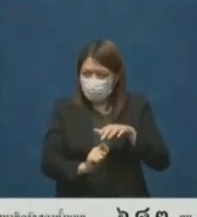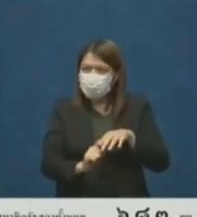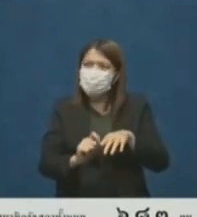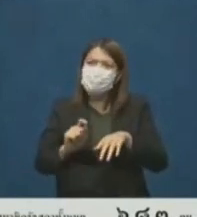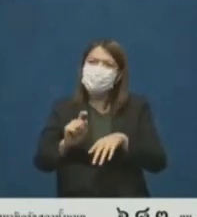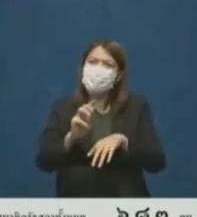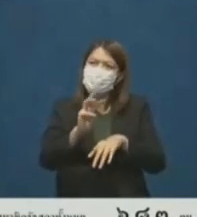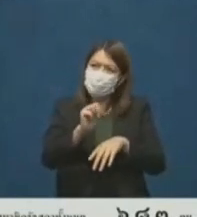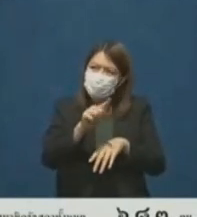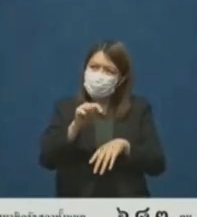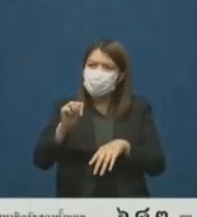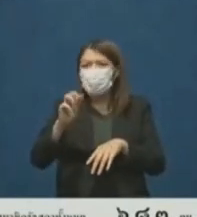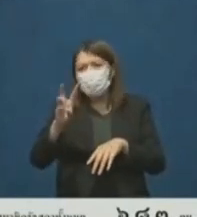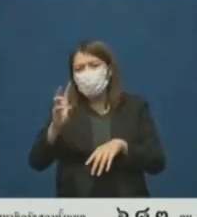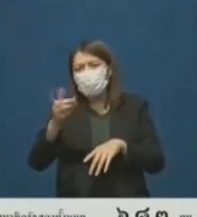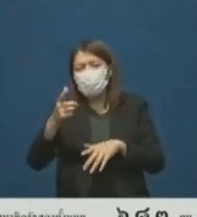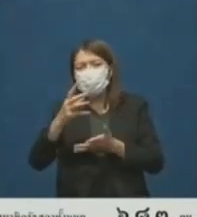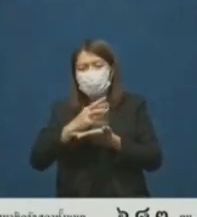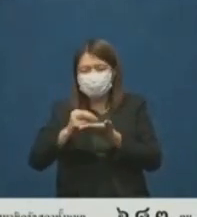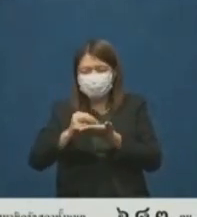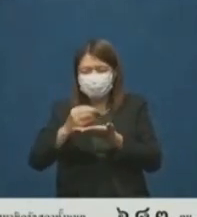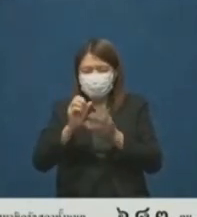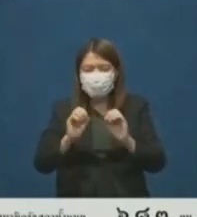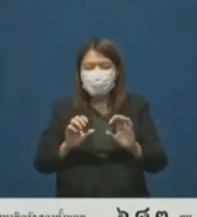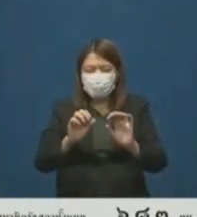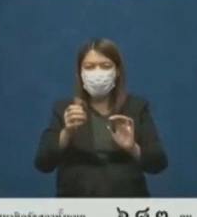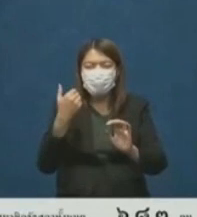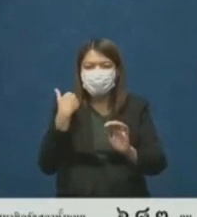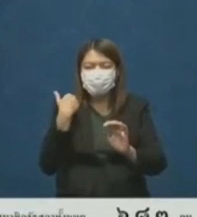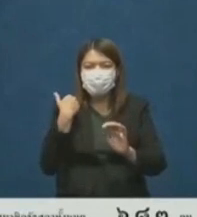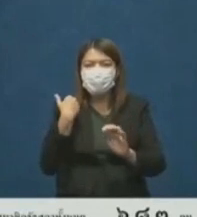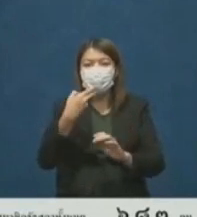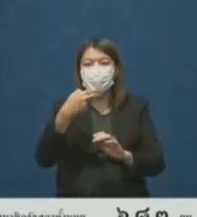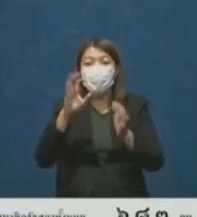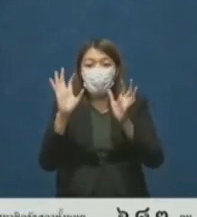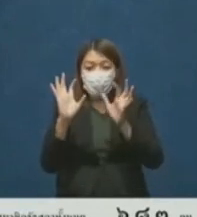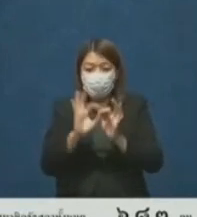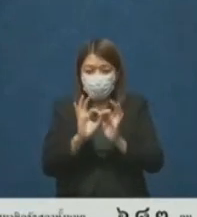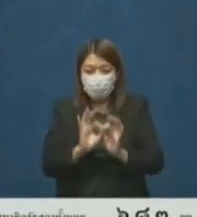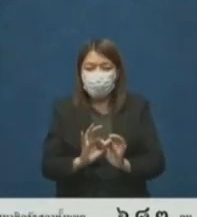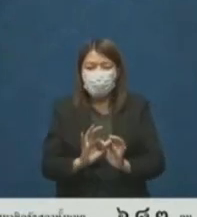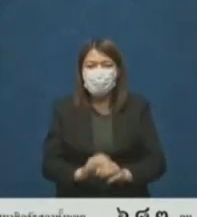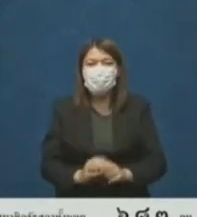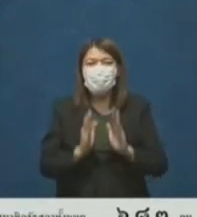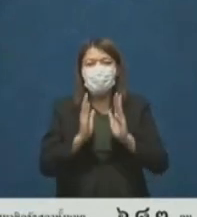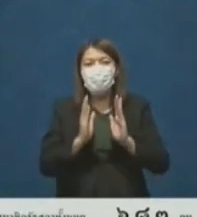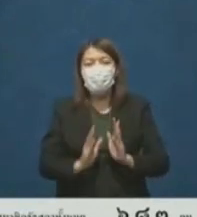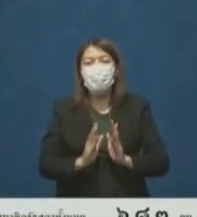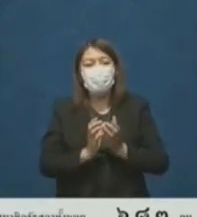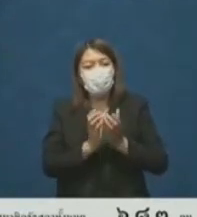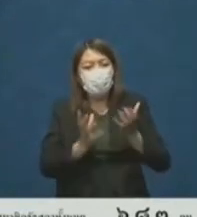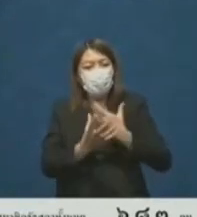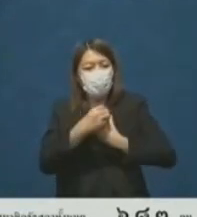ข้าแทรกไปทั้งอนุบาลถึงมัธยมประถมระดับมหาวิทยาลัยหลักสูตรนี้มันก็ต้องสอดคล้อง